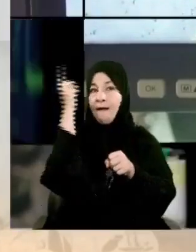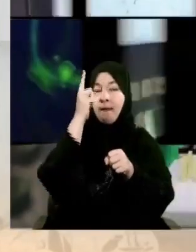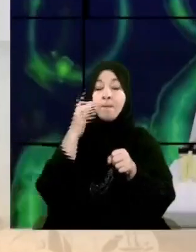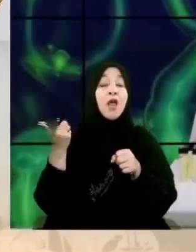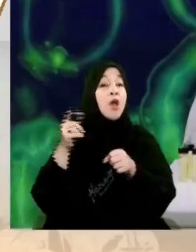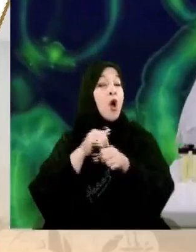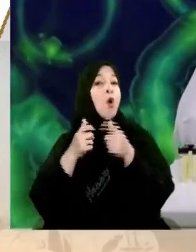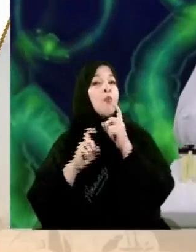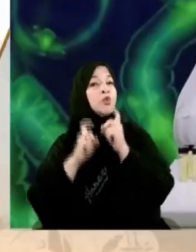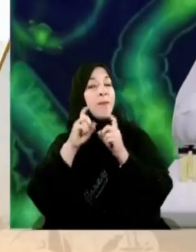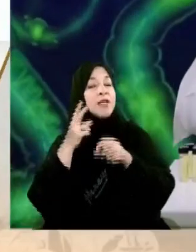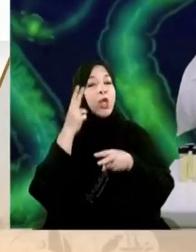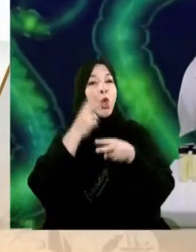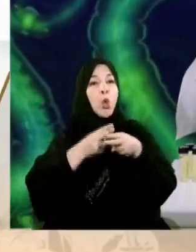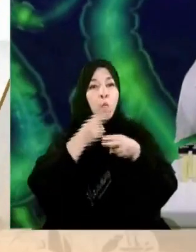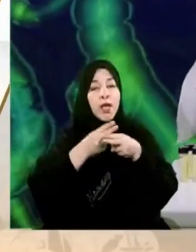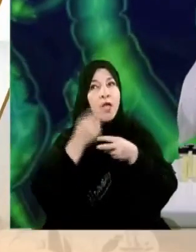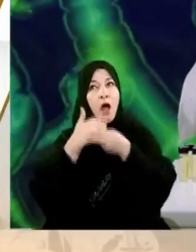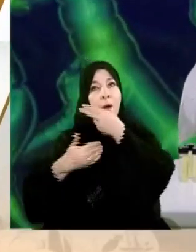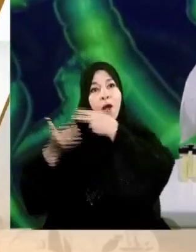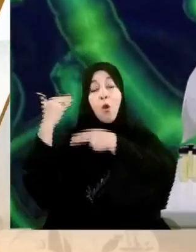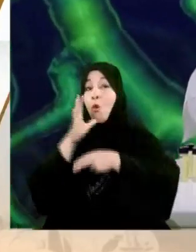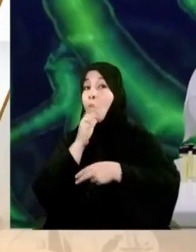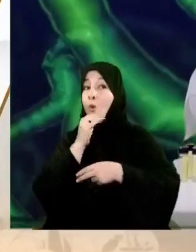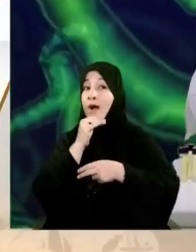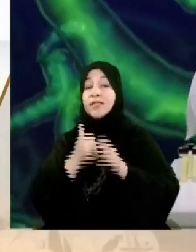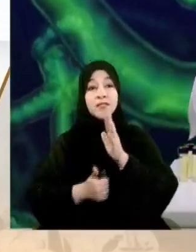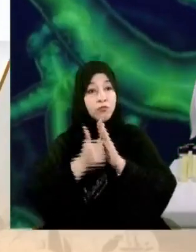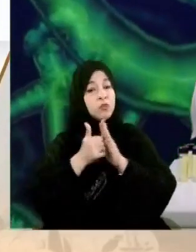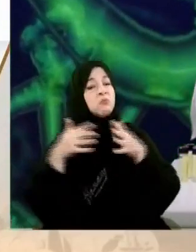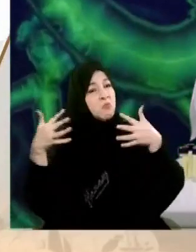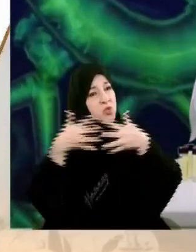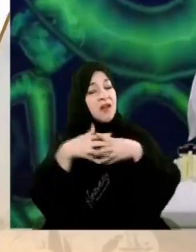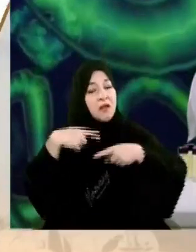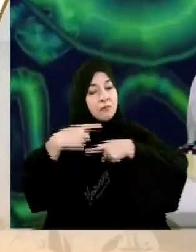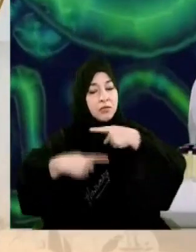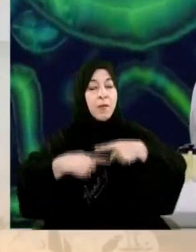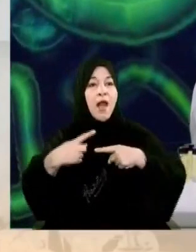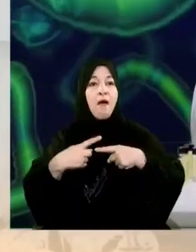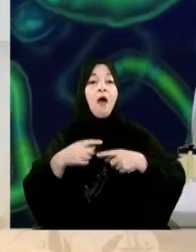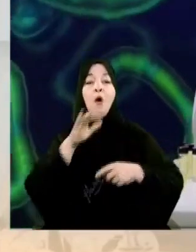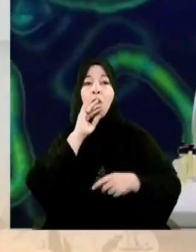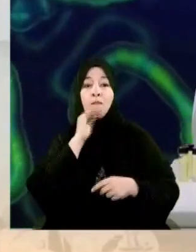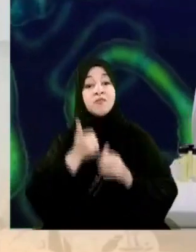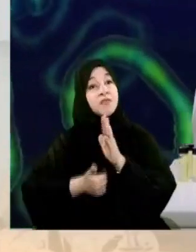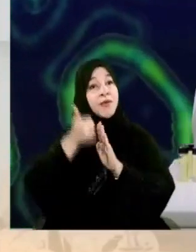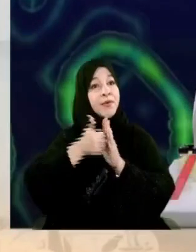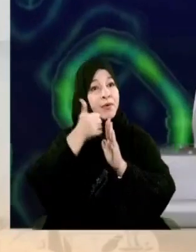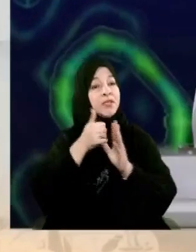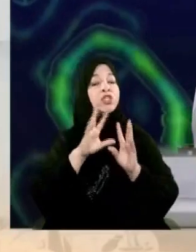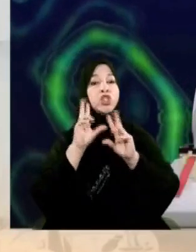مسابقة ابتكار الكويت مثل ما ذكرت سابقا السلطنة لها مشاركات سابقة وأيضا لها إنجازات